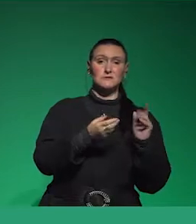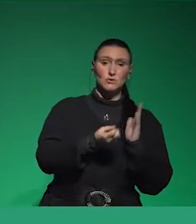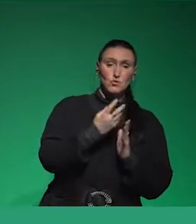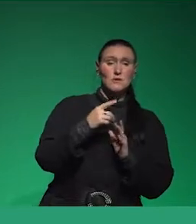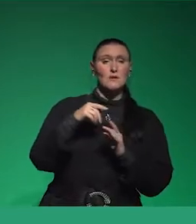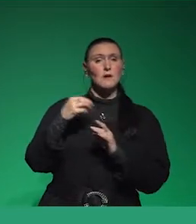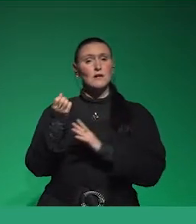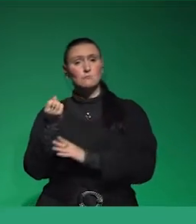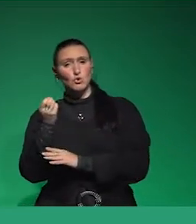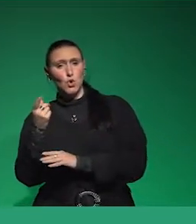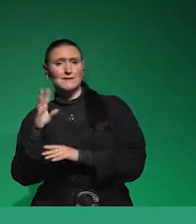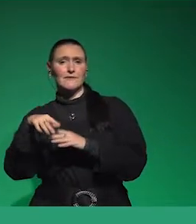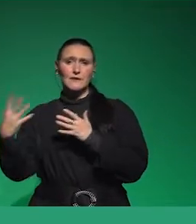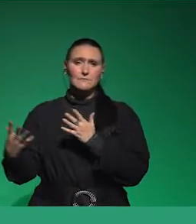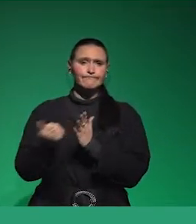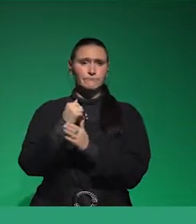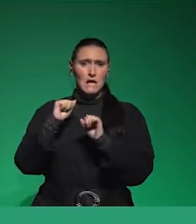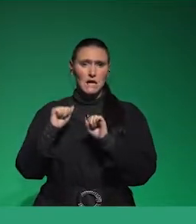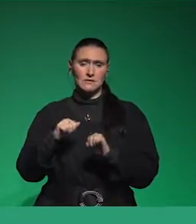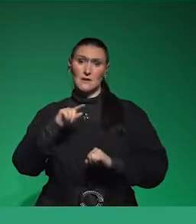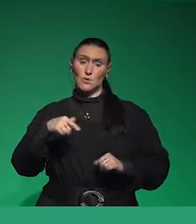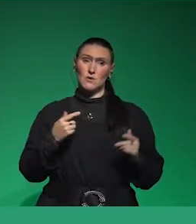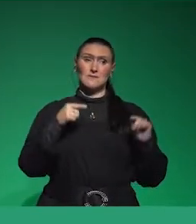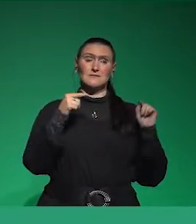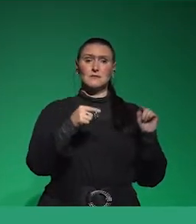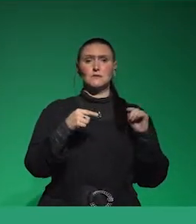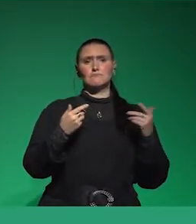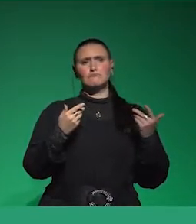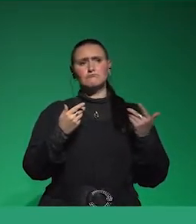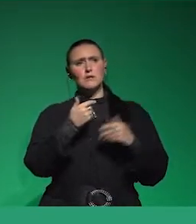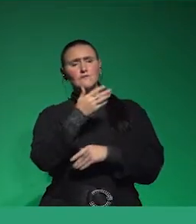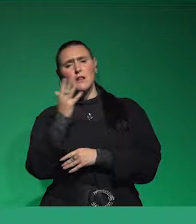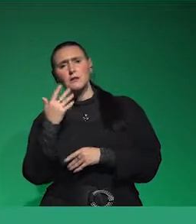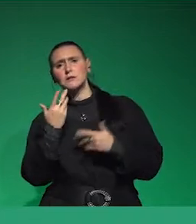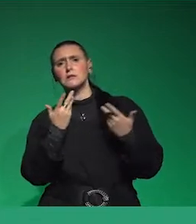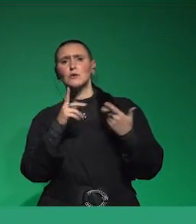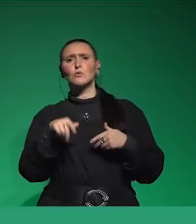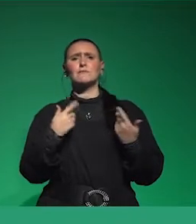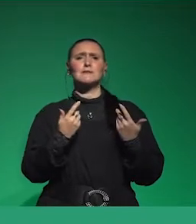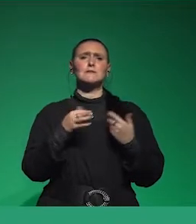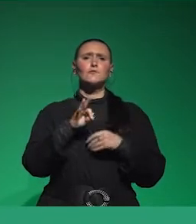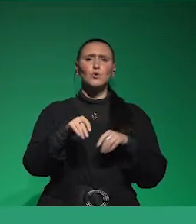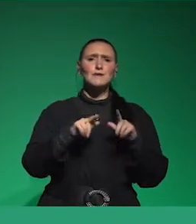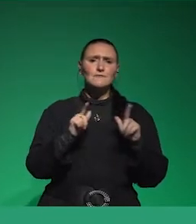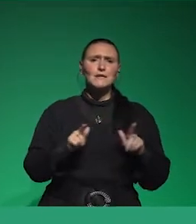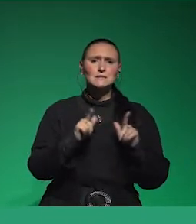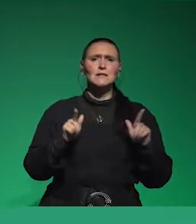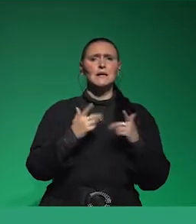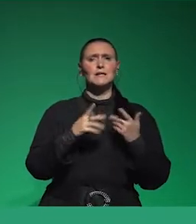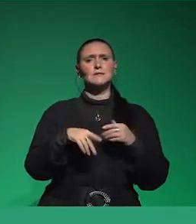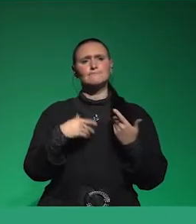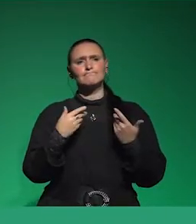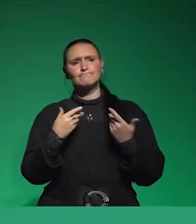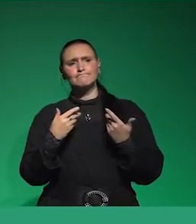dass die Nützlichkeit, der Schutz, der Freizeitwert des Waldes alles Hand in Hand